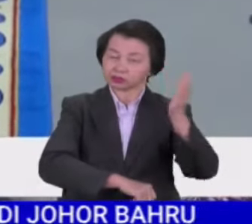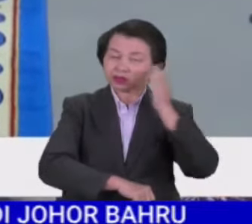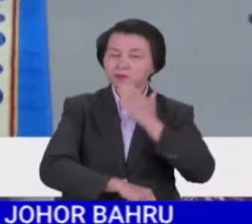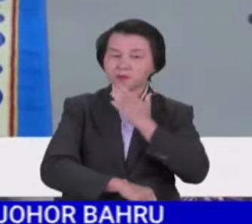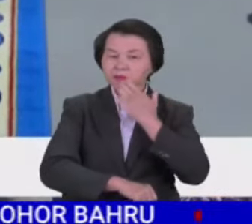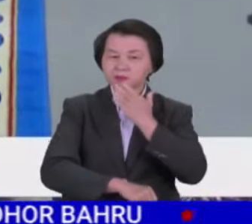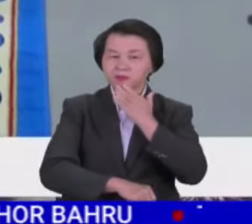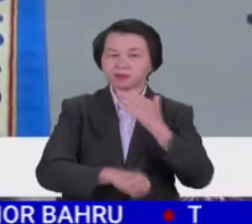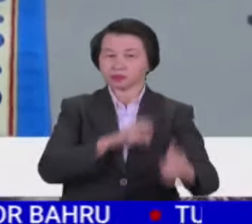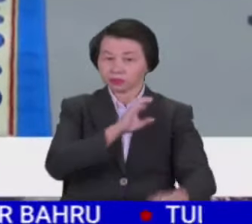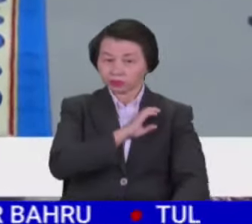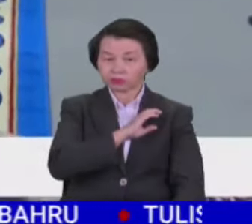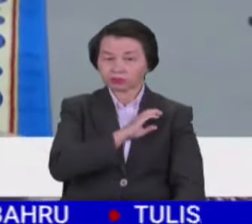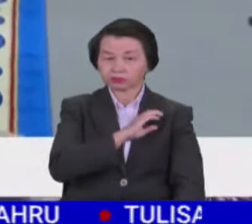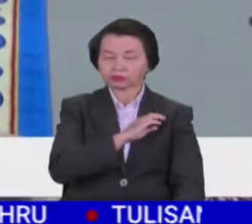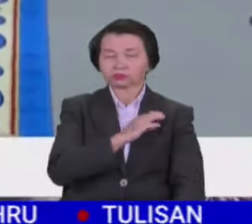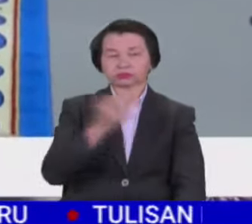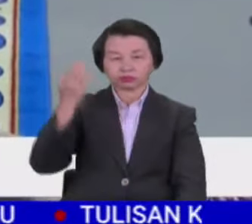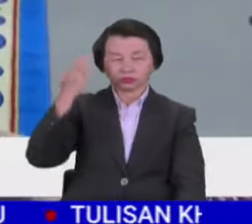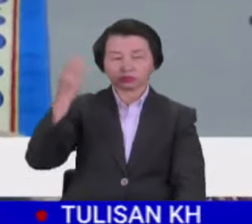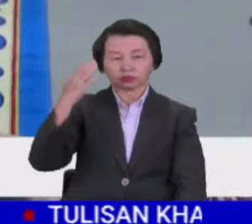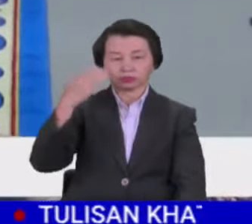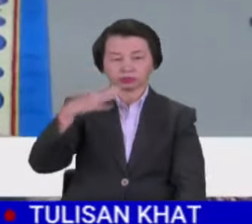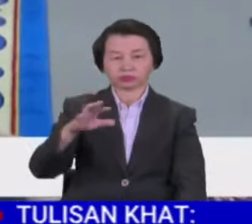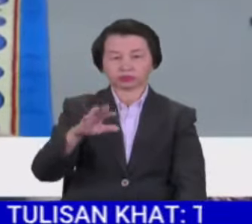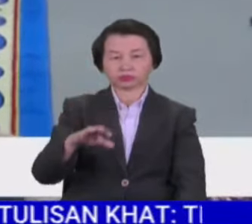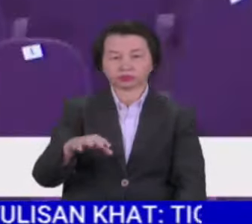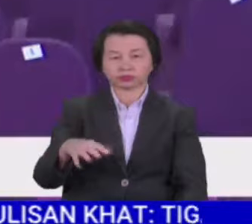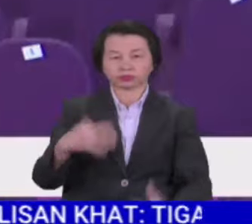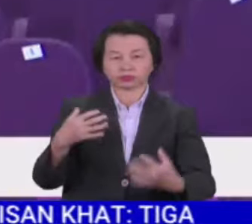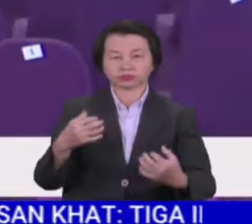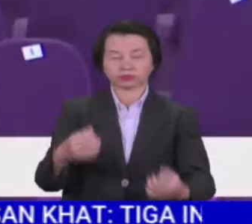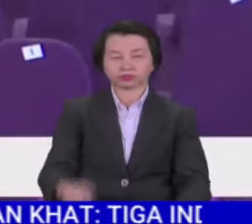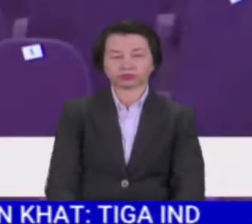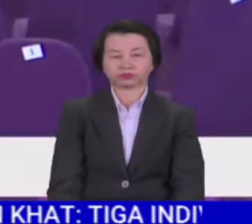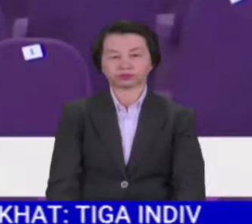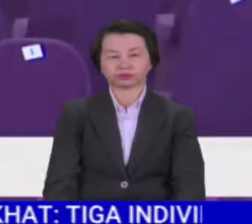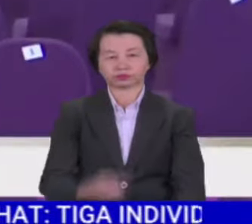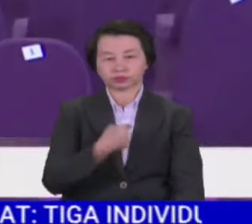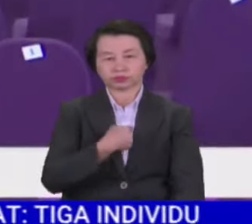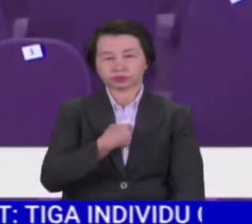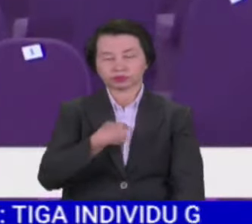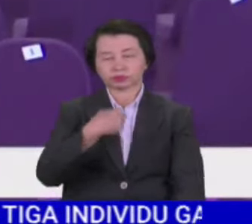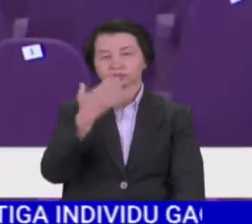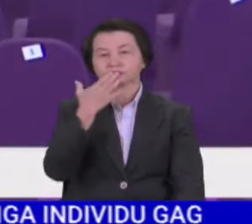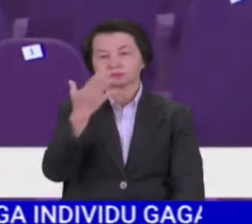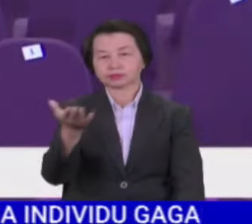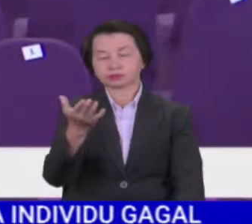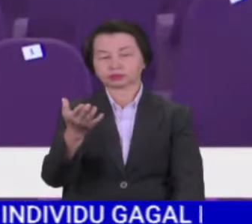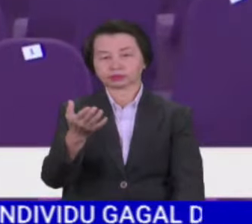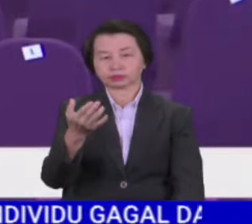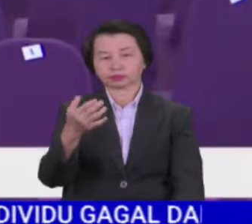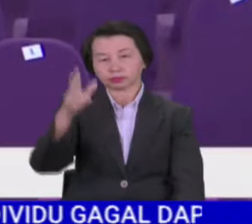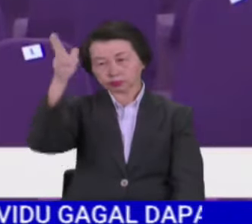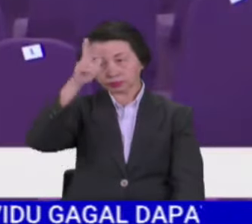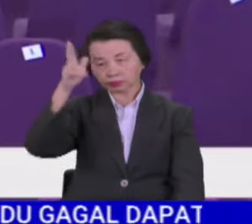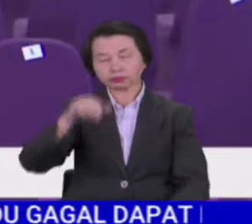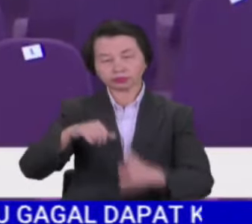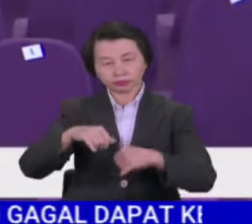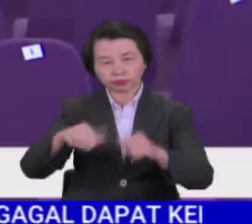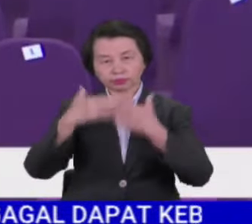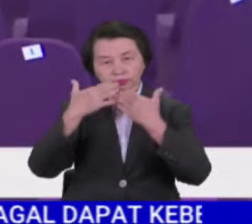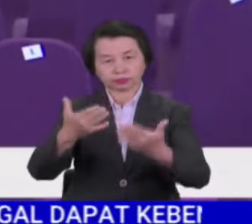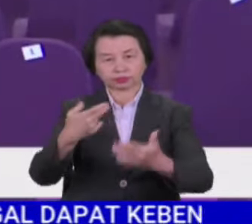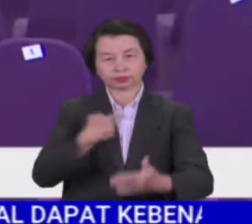oleh kepolisian pula ditetapkan di dihargai sebetulnya kasih karena Videonya masih magai kami